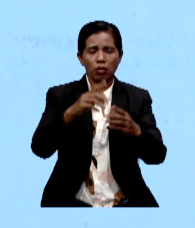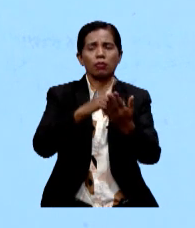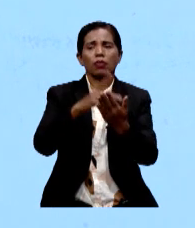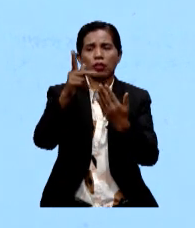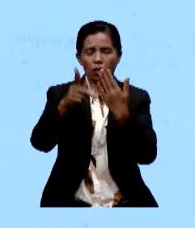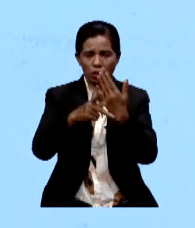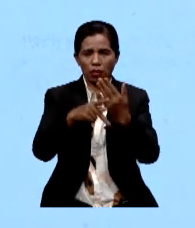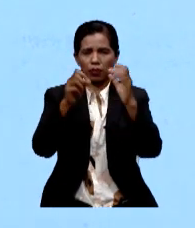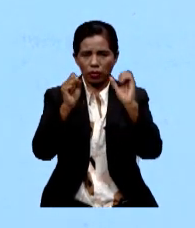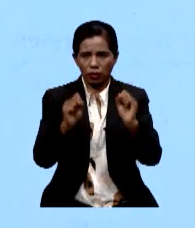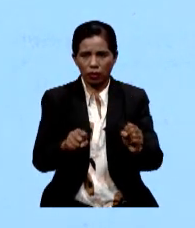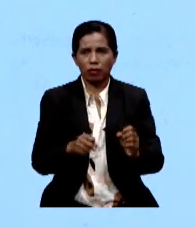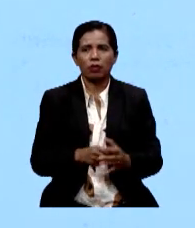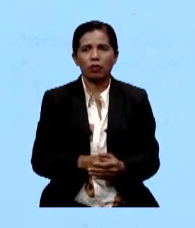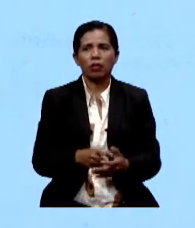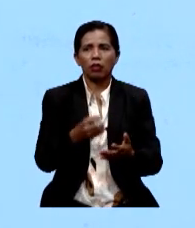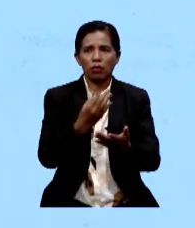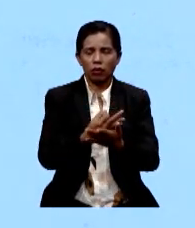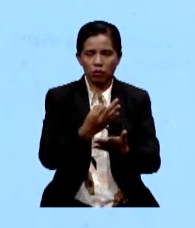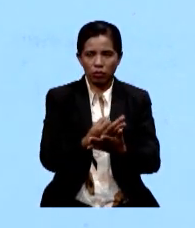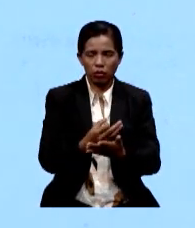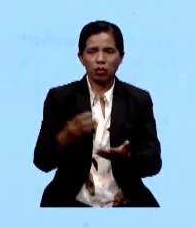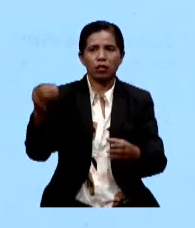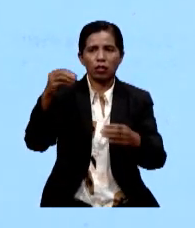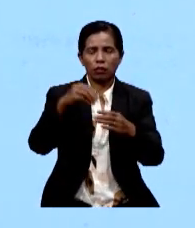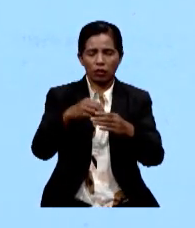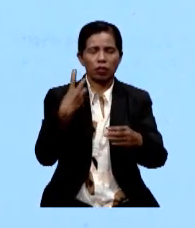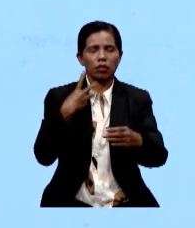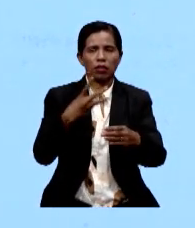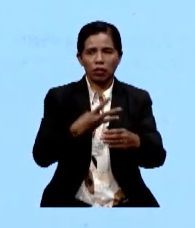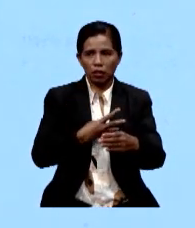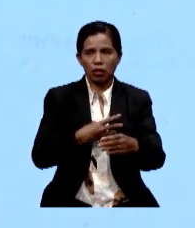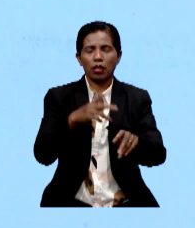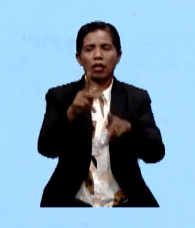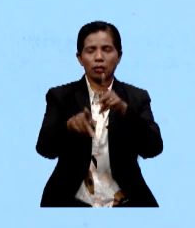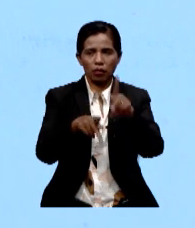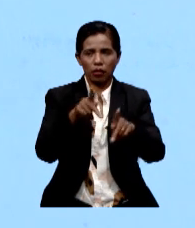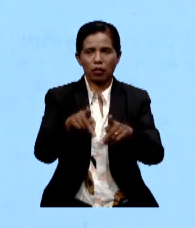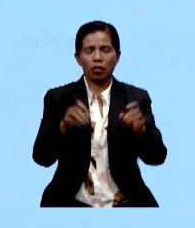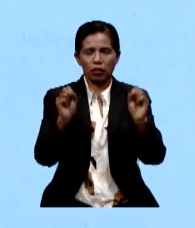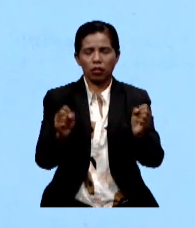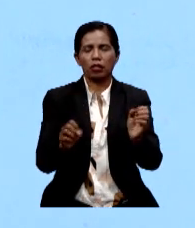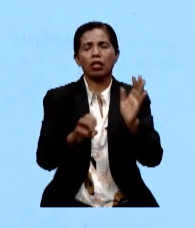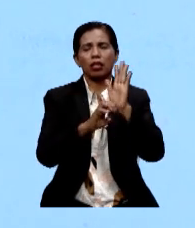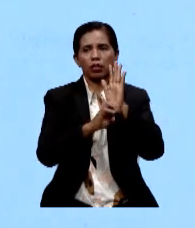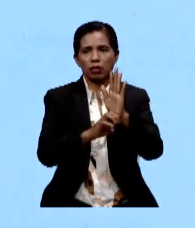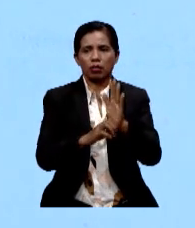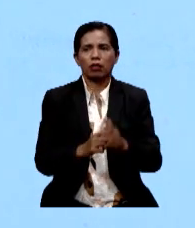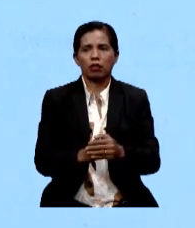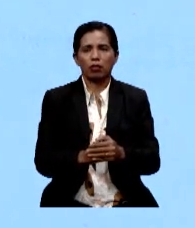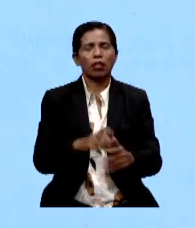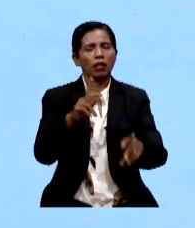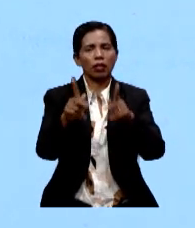par Isabela. Ta osamenta ne tama fale ba itu ne ko festado sama ema ne ba maka ora por exemplo se ora ba pa se ne ba pa